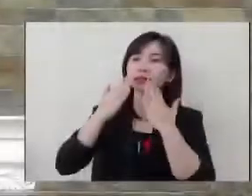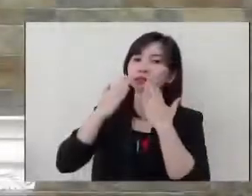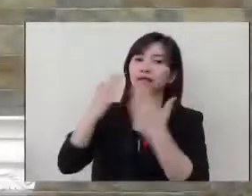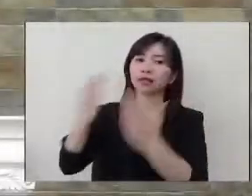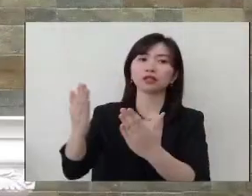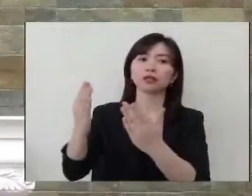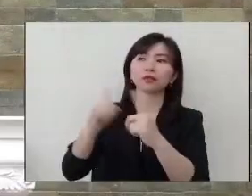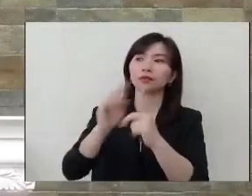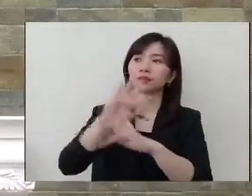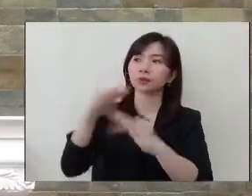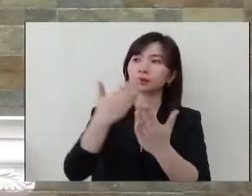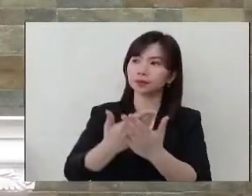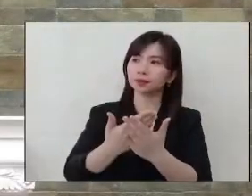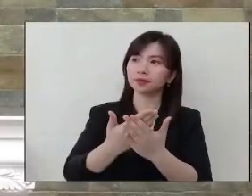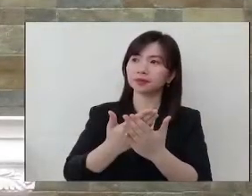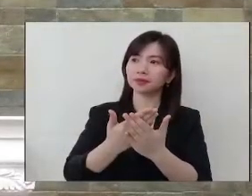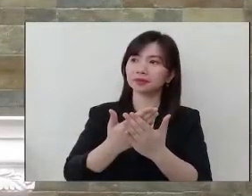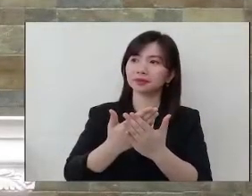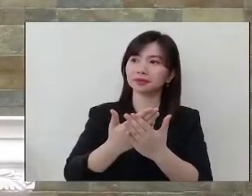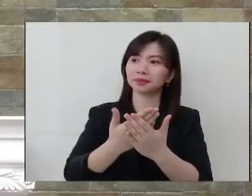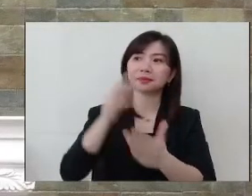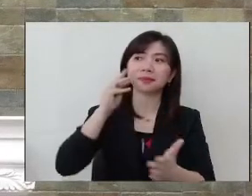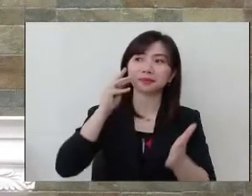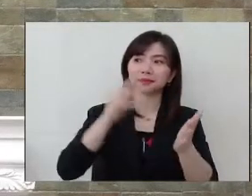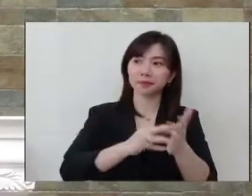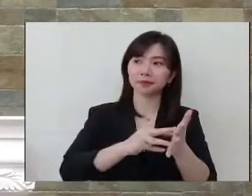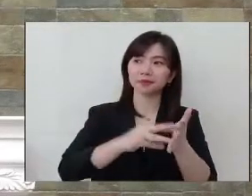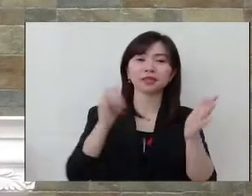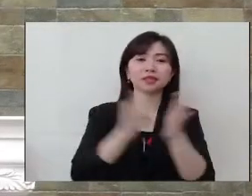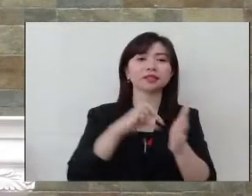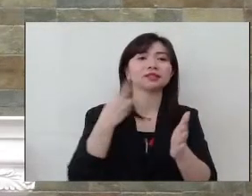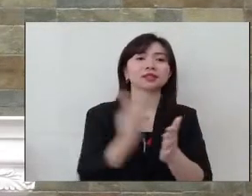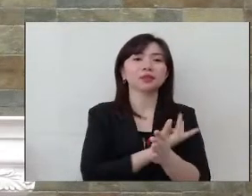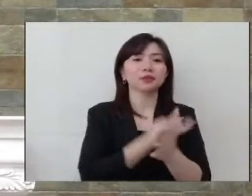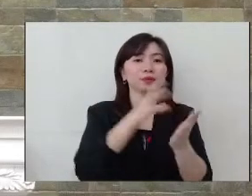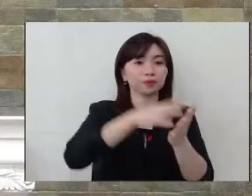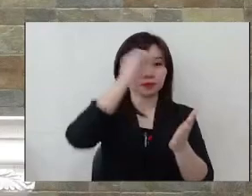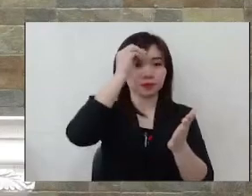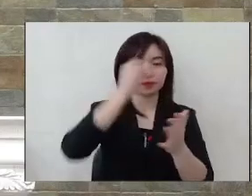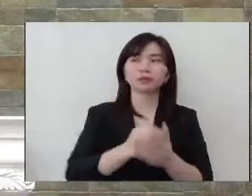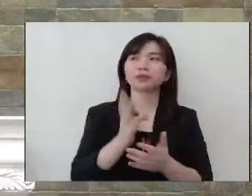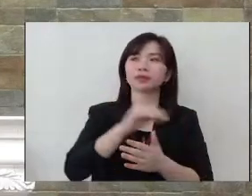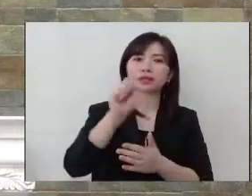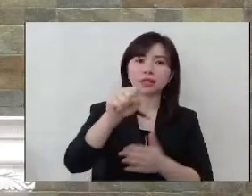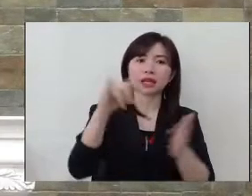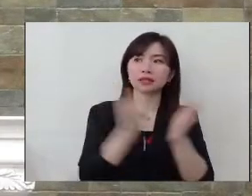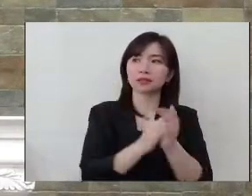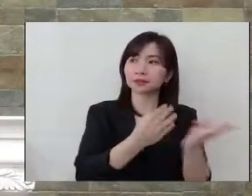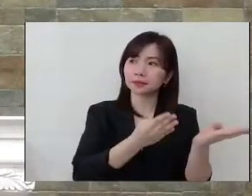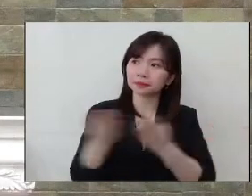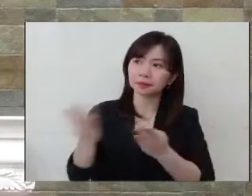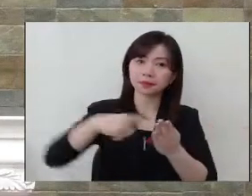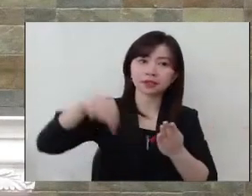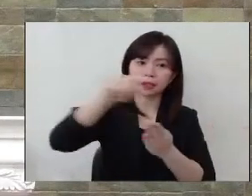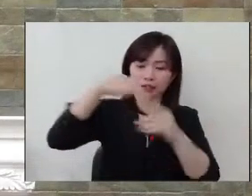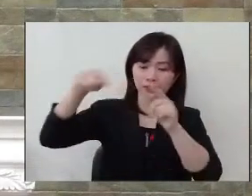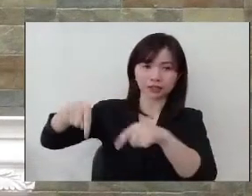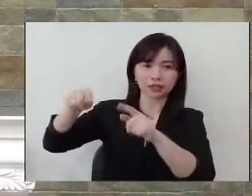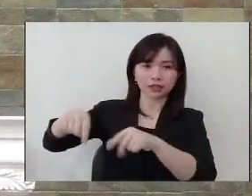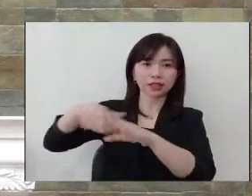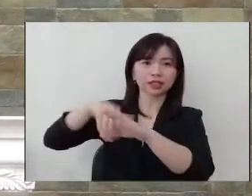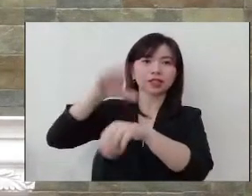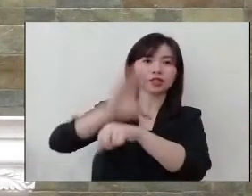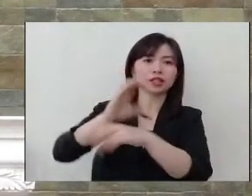all those messages na akin pong natutunan, which I do believe yan po ang nagdala po sa akin po dito ngayon. And